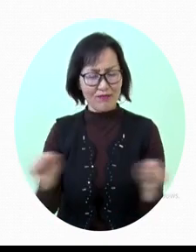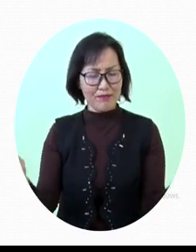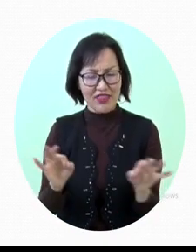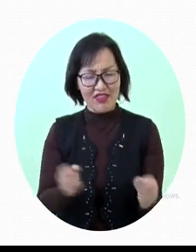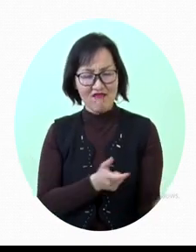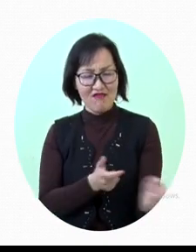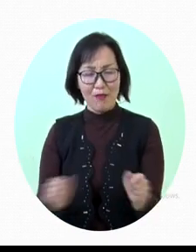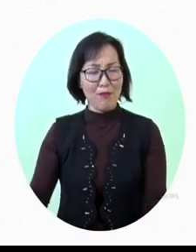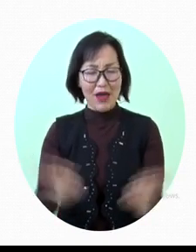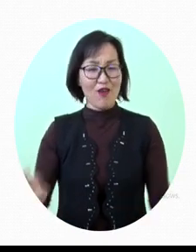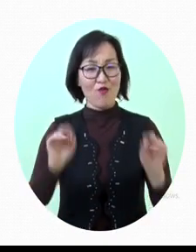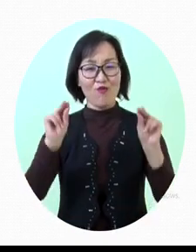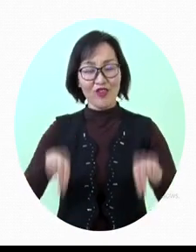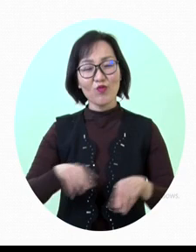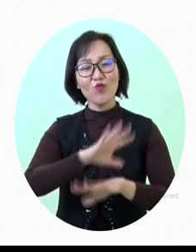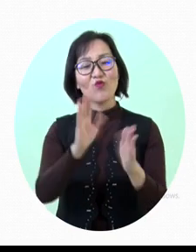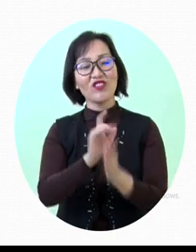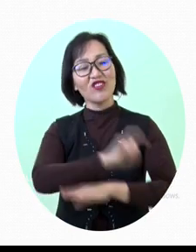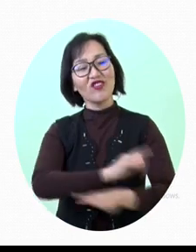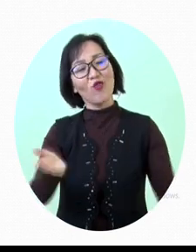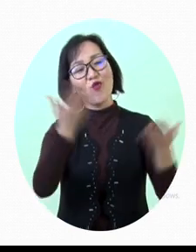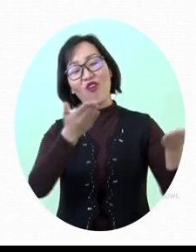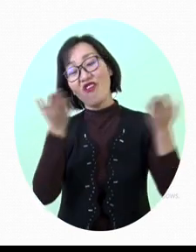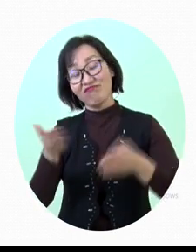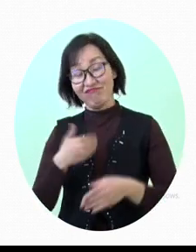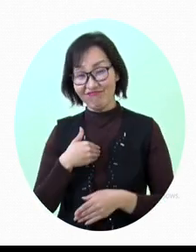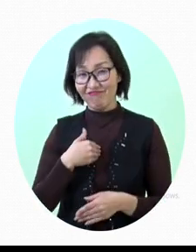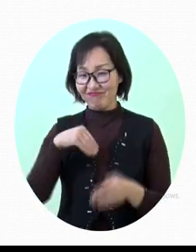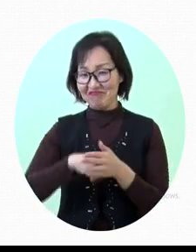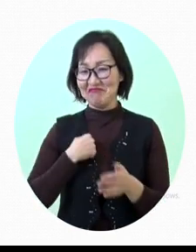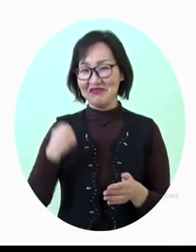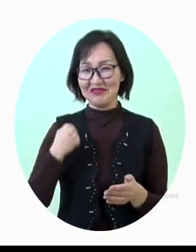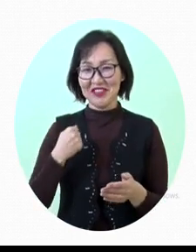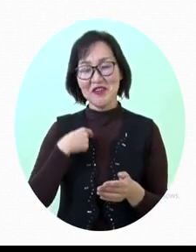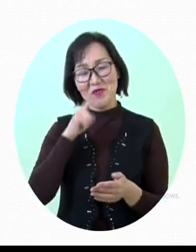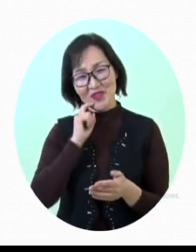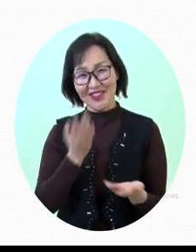өвчнийг устгаад бүх хүүхдийг хичээлд нь оруулнаа гэж саналаа ирүүлсэн байна.